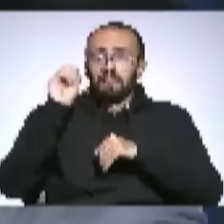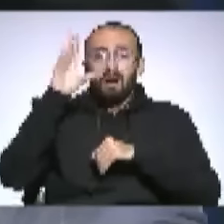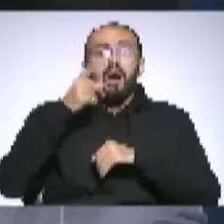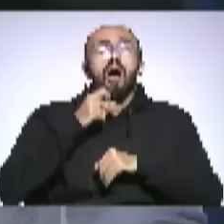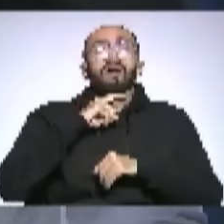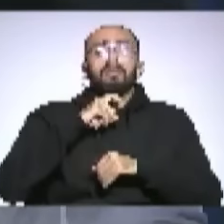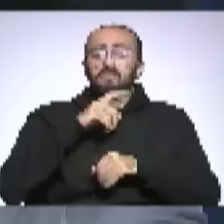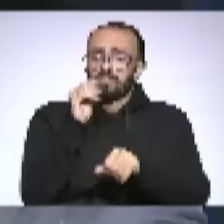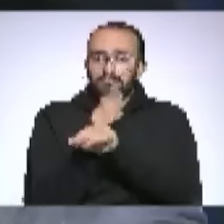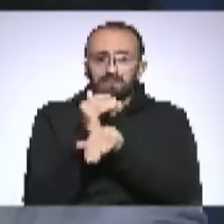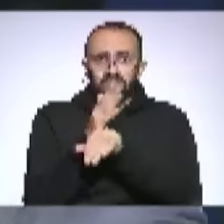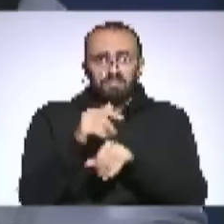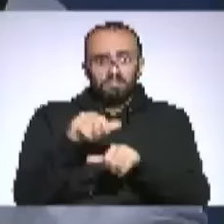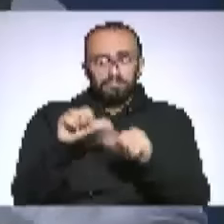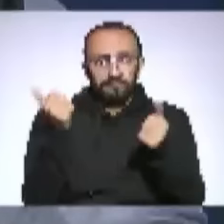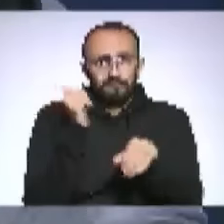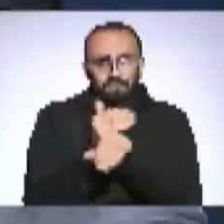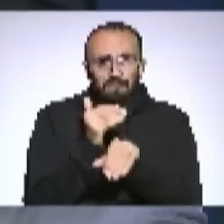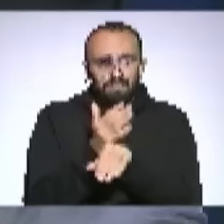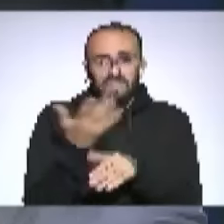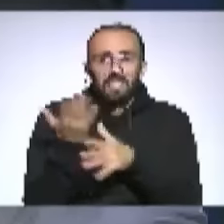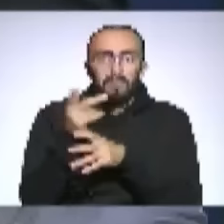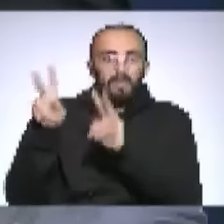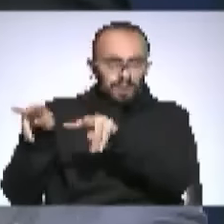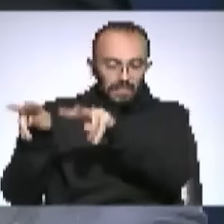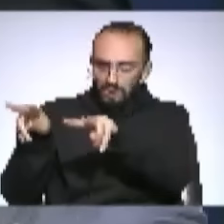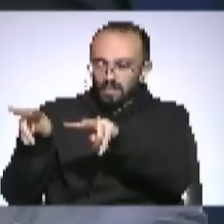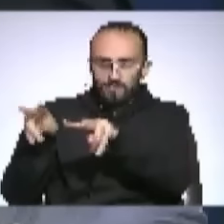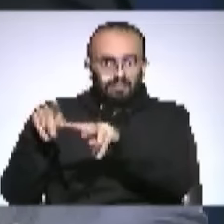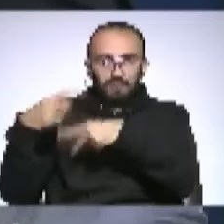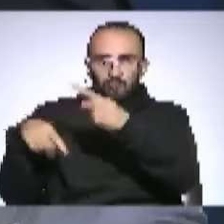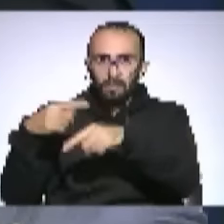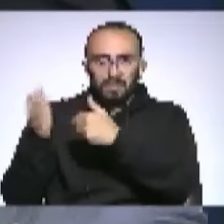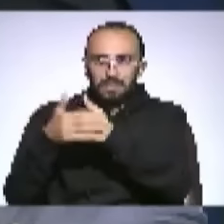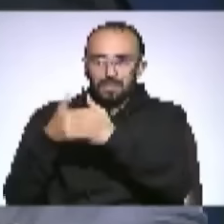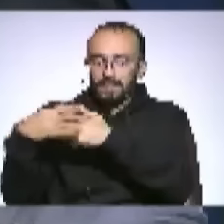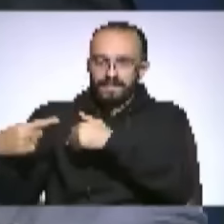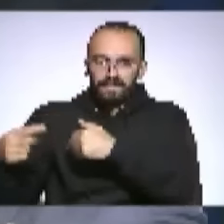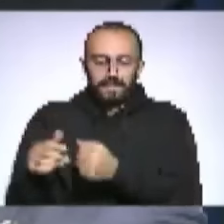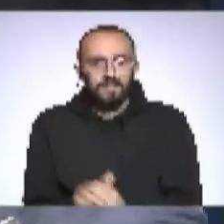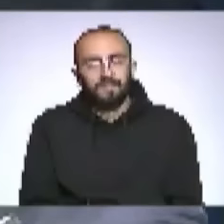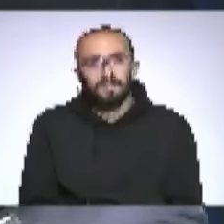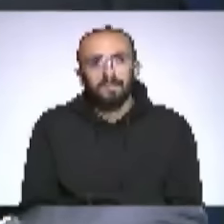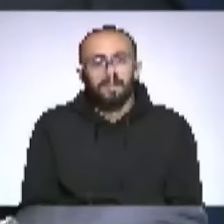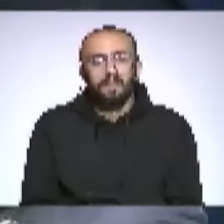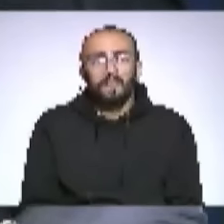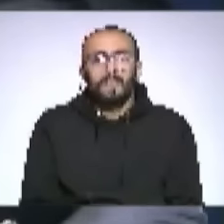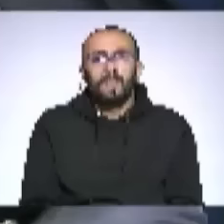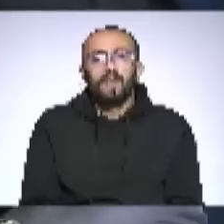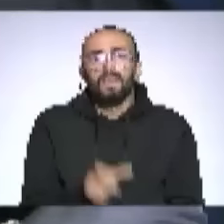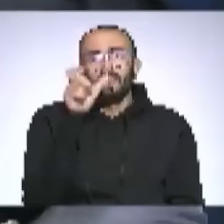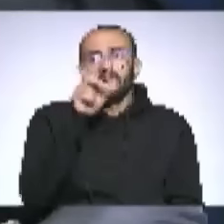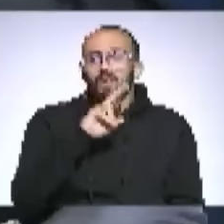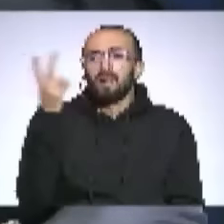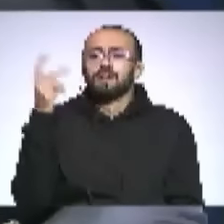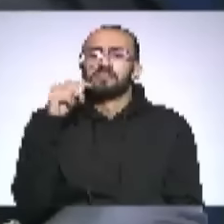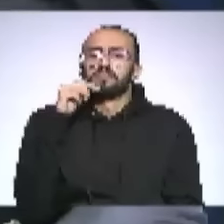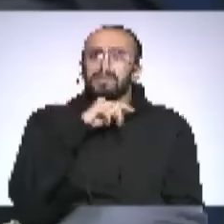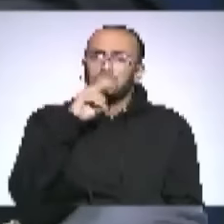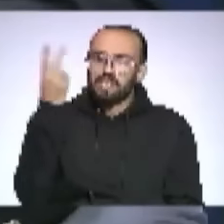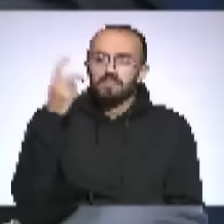حقك تسيبي وما تكمليش لانه هيستمر على كده طبعا واحده تقول لي انا هتمل